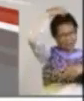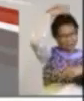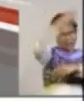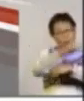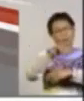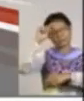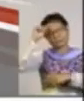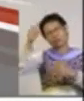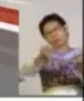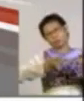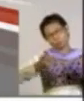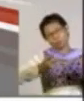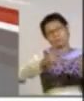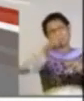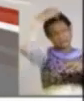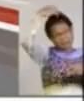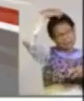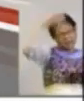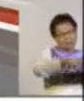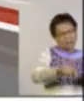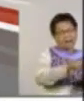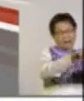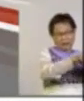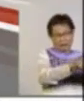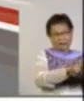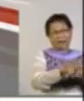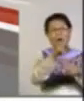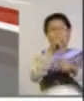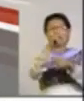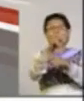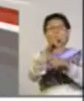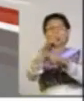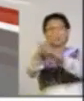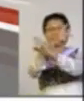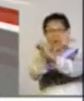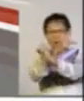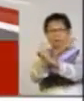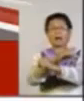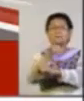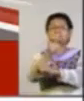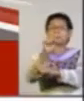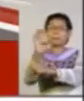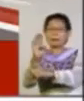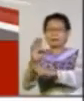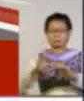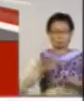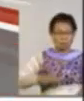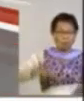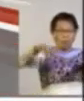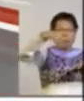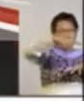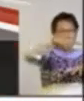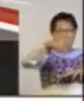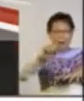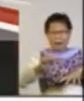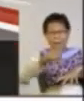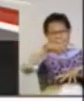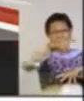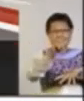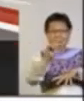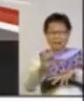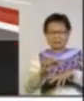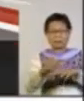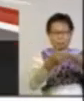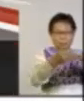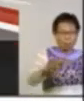dan Terengganu. Ya, di Selangor daerah Kelang, Kuala Selangor dan Sabak Bernam dinaiki air dan sebuah PPS dibuka di Dewan